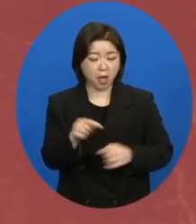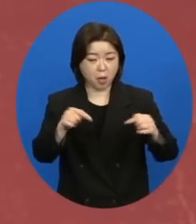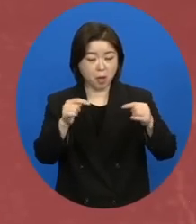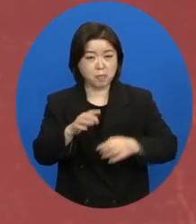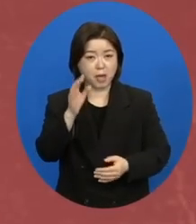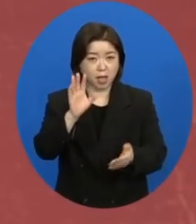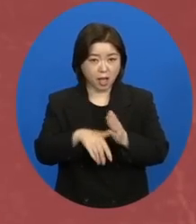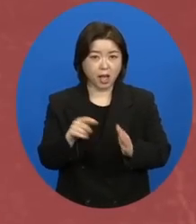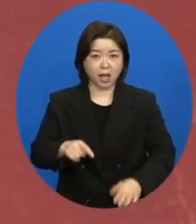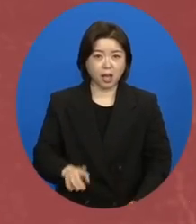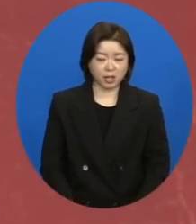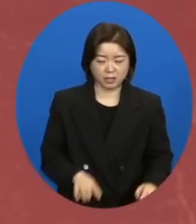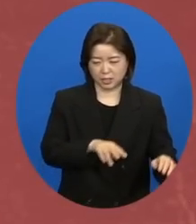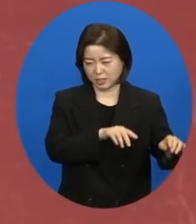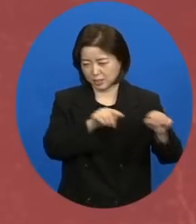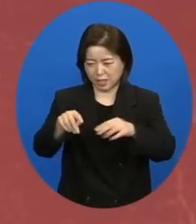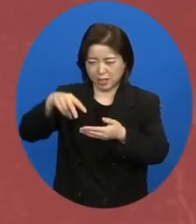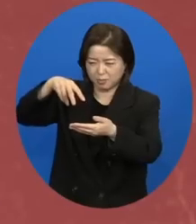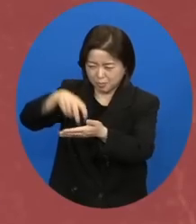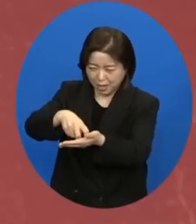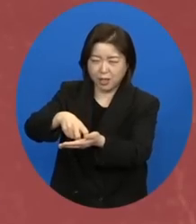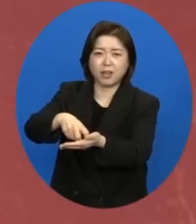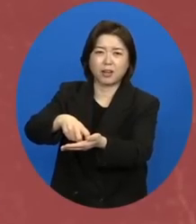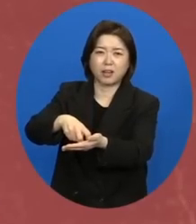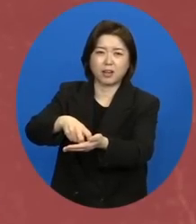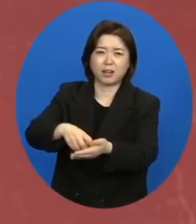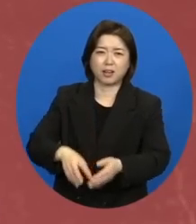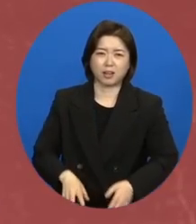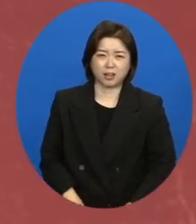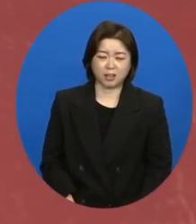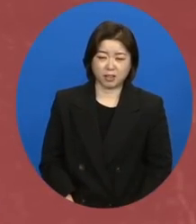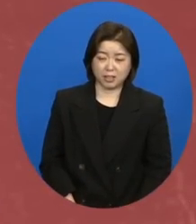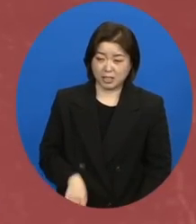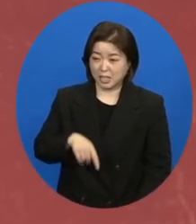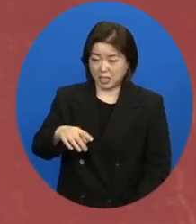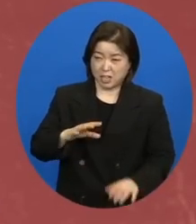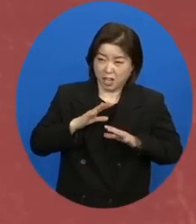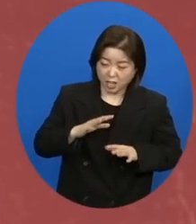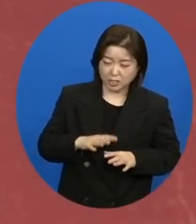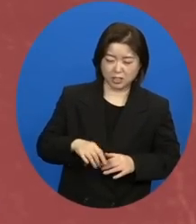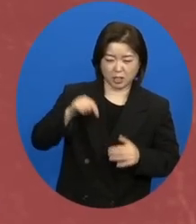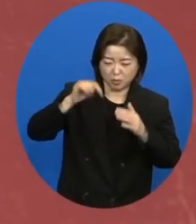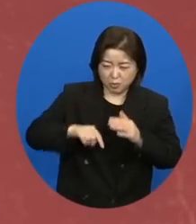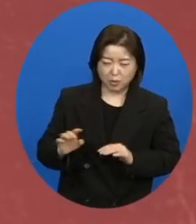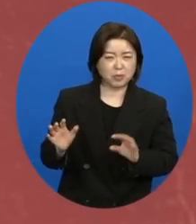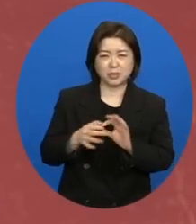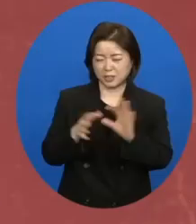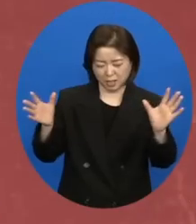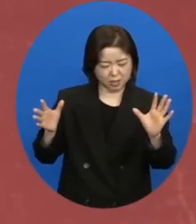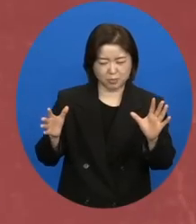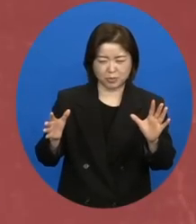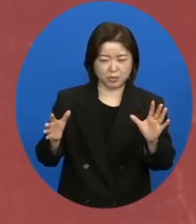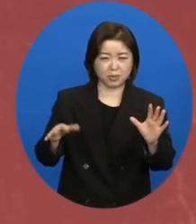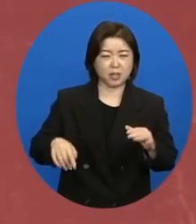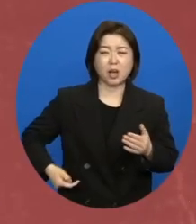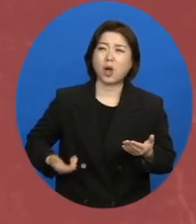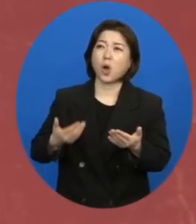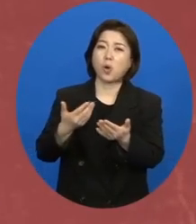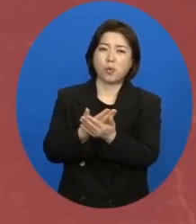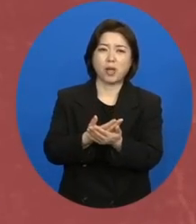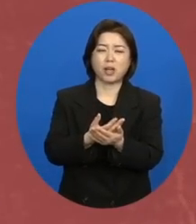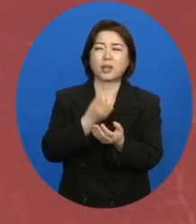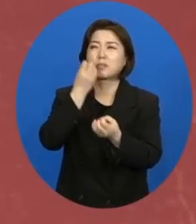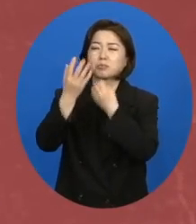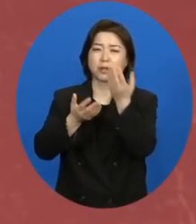그냥 탁 무릎 꿇고 겁을 먹었든 안 겁었든 속 깊을 거 전혀 필요 없어. 회개는